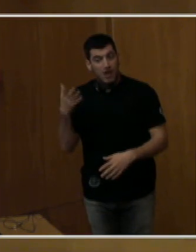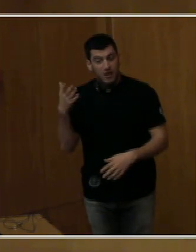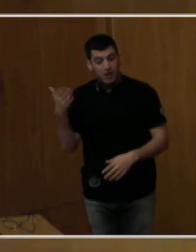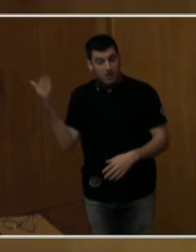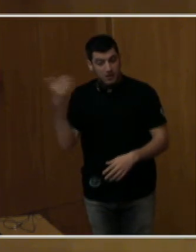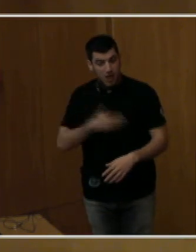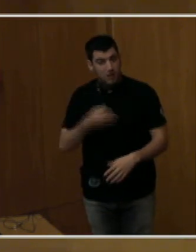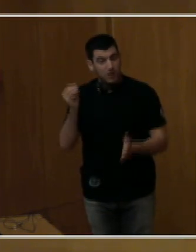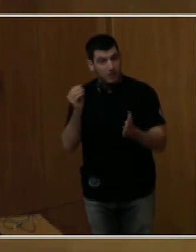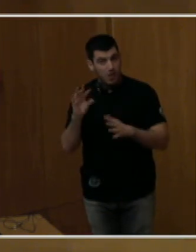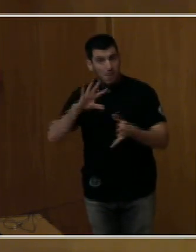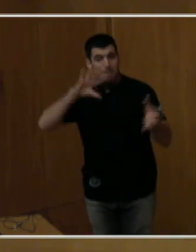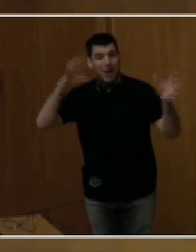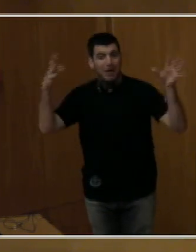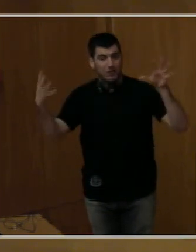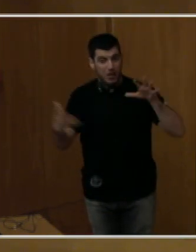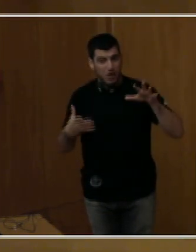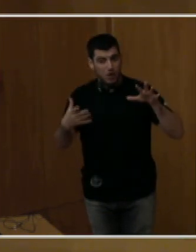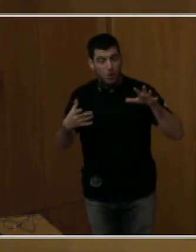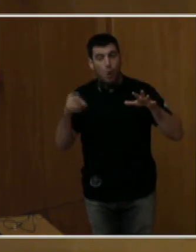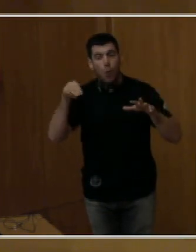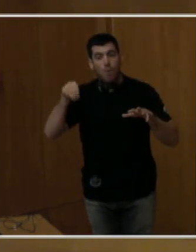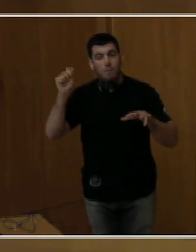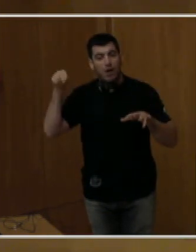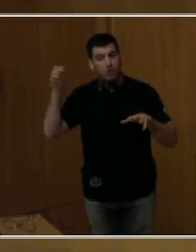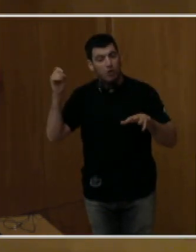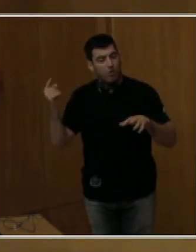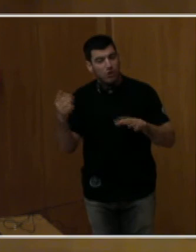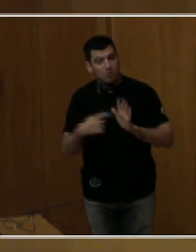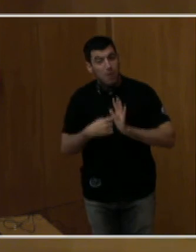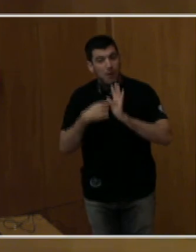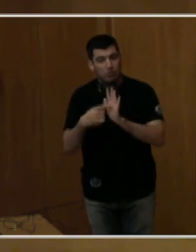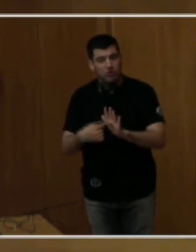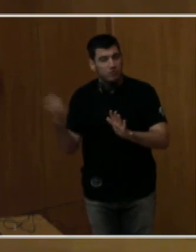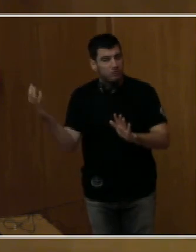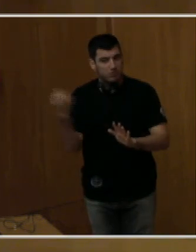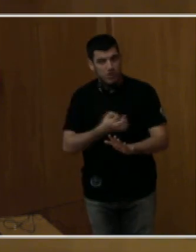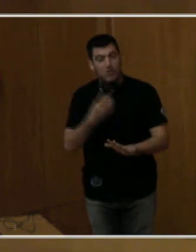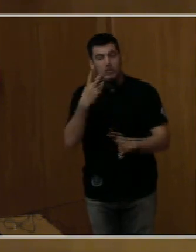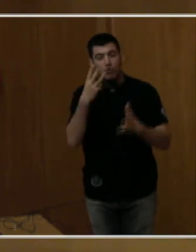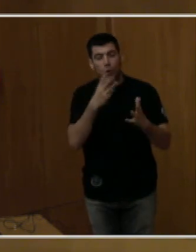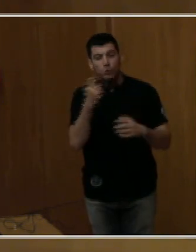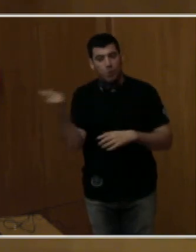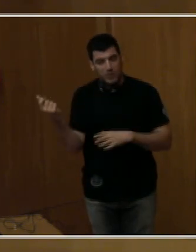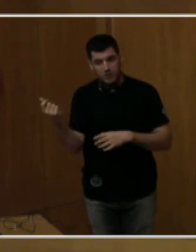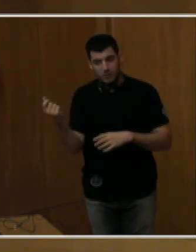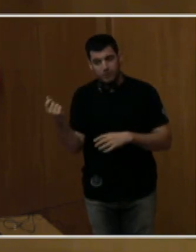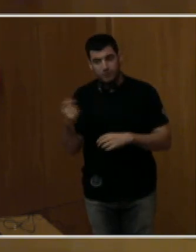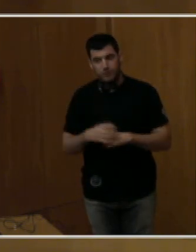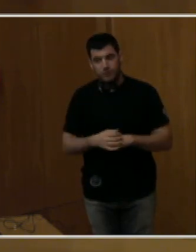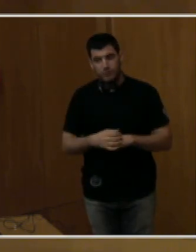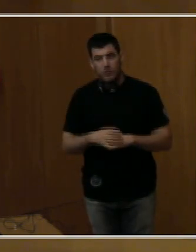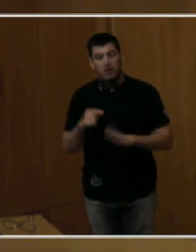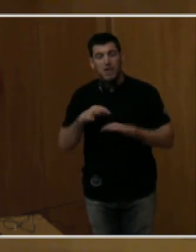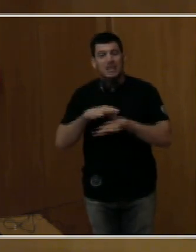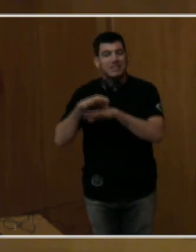στο Πλανητάριο, που ο Μάνος θα κάνει μια φοβερή... Ναι, στις 8.30, ναι. Είναι μια φοβερή